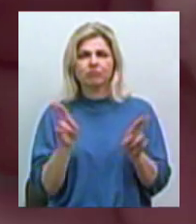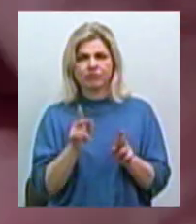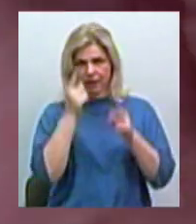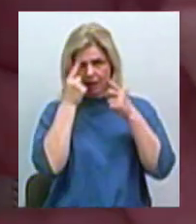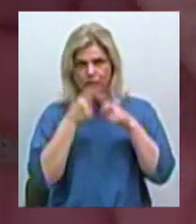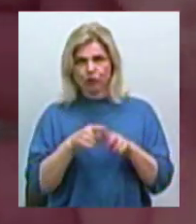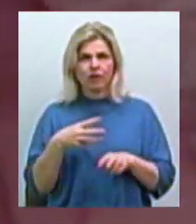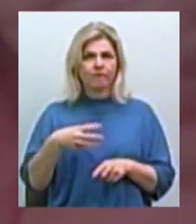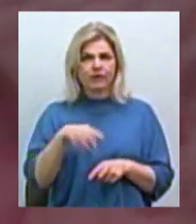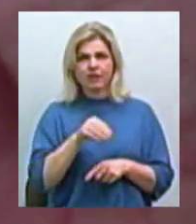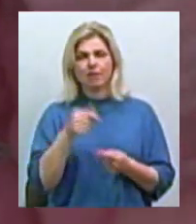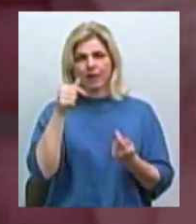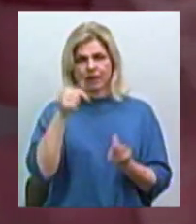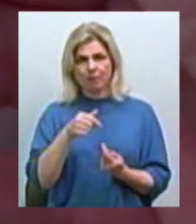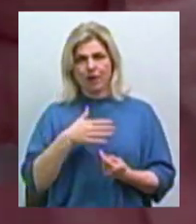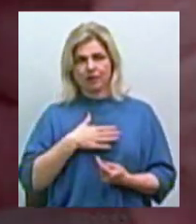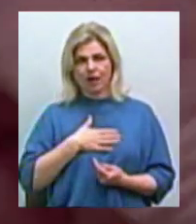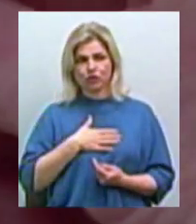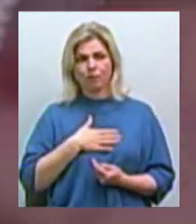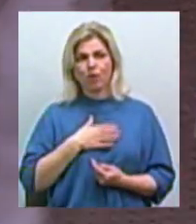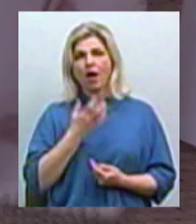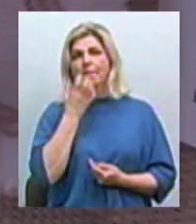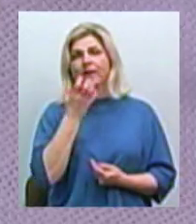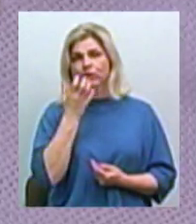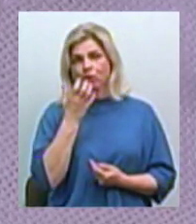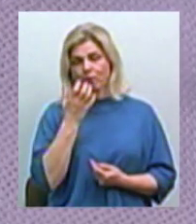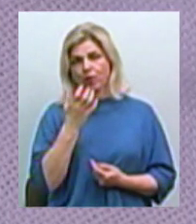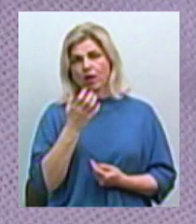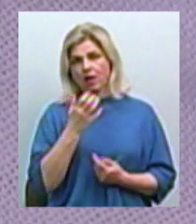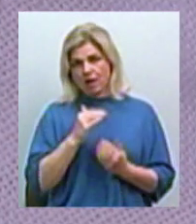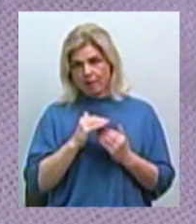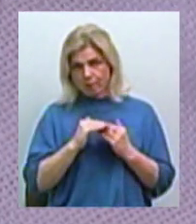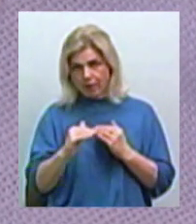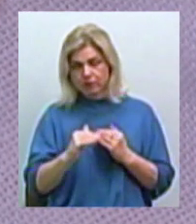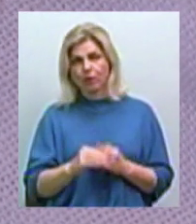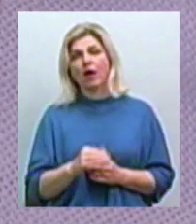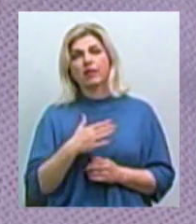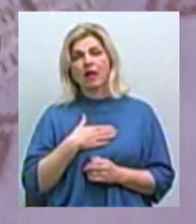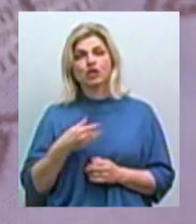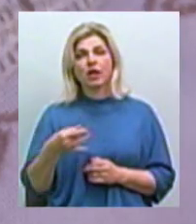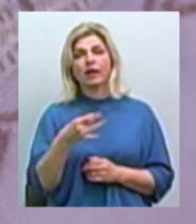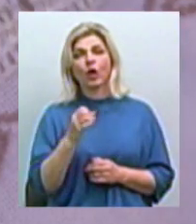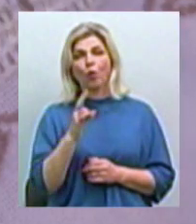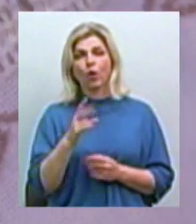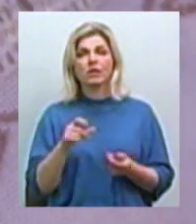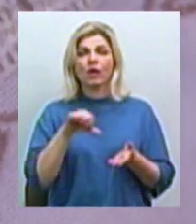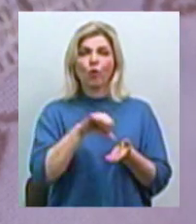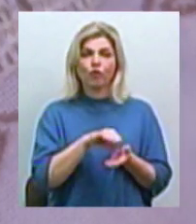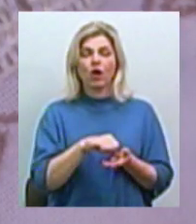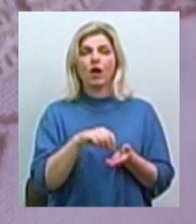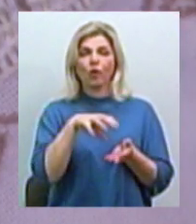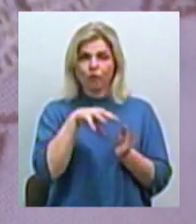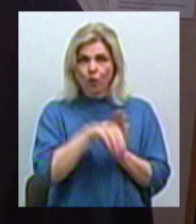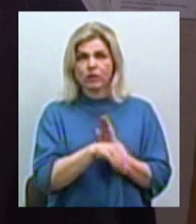всіх технік, притаманних нашому південно-східному Поділлю. Адже наш регіон відноситься до